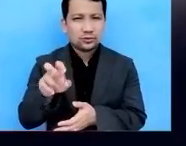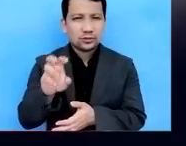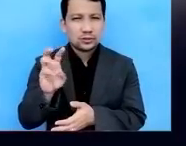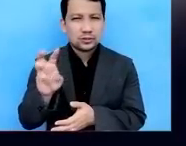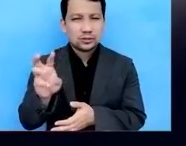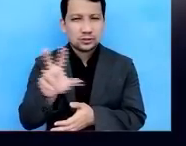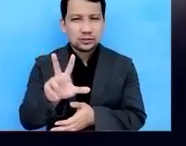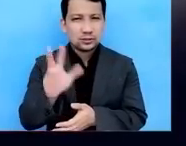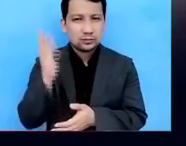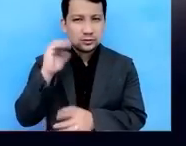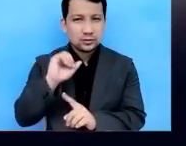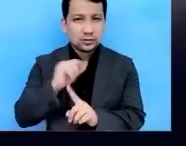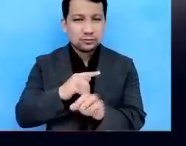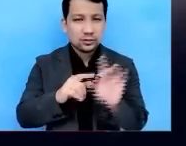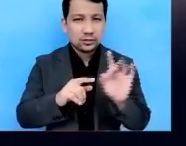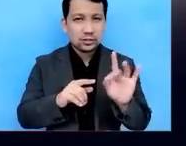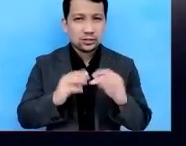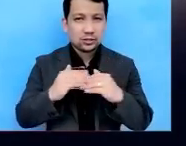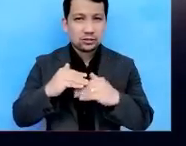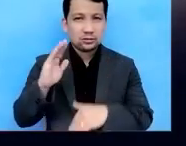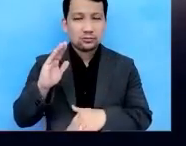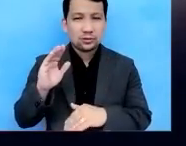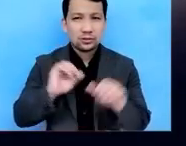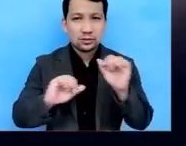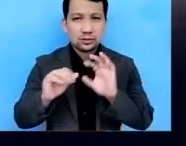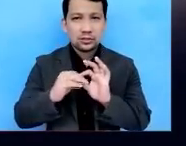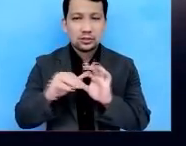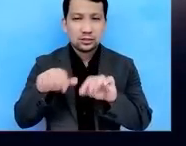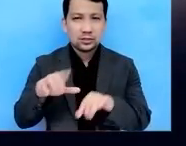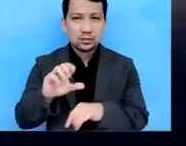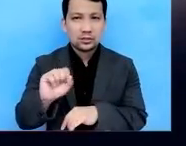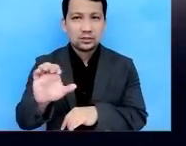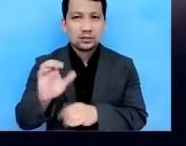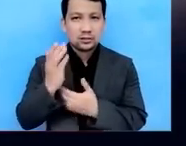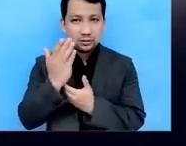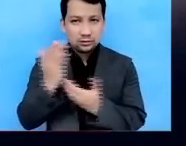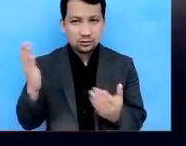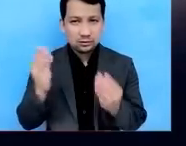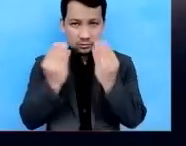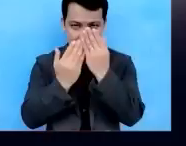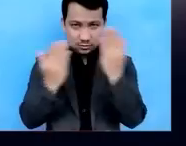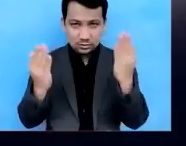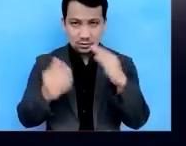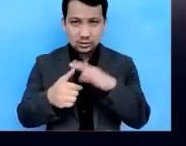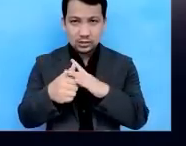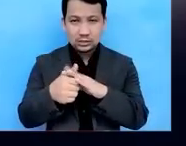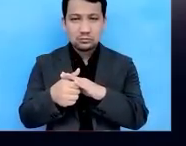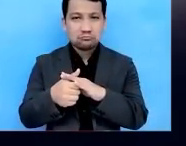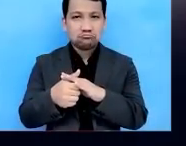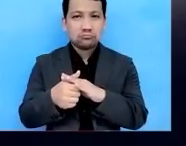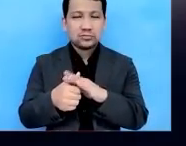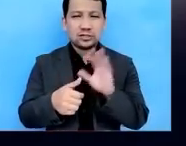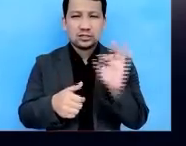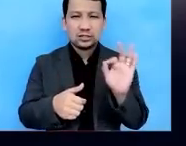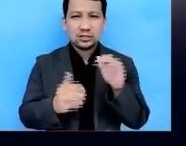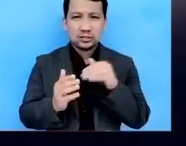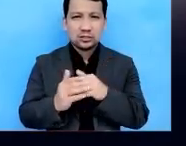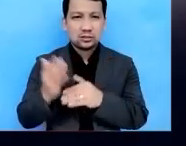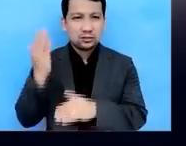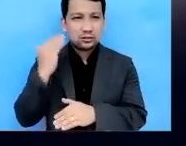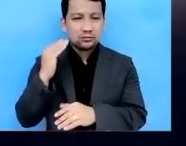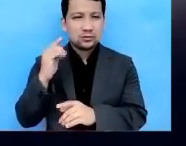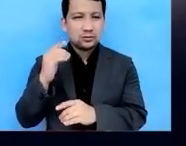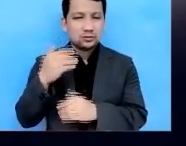10,263 nitong April 18 ang bilang ng mga aktibong kaso sa bansa. Yan ay matapos maglaro ang bilang ito sa 9,000 nitong mga